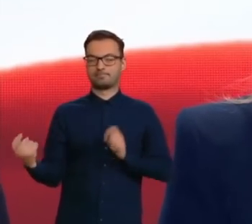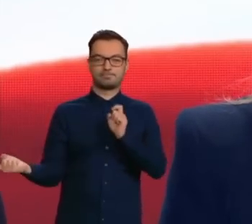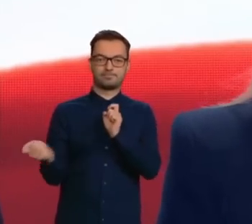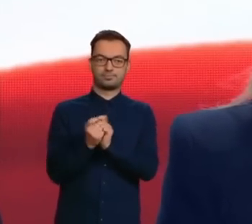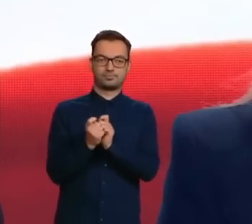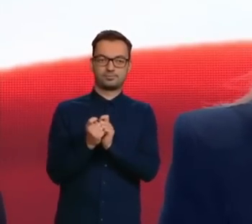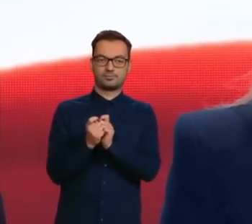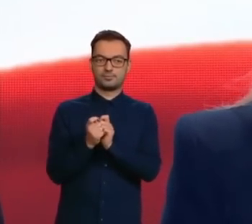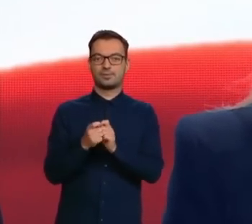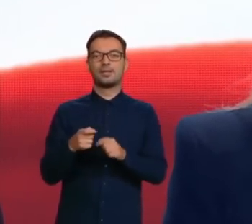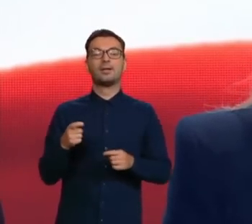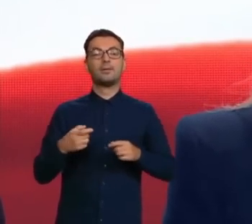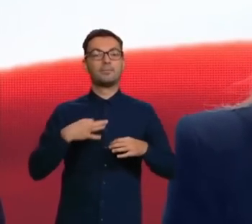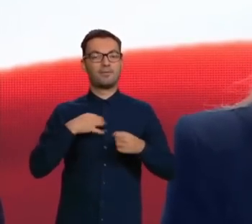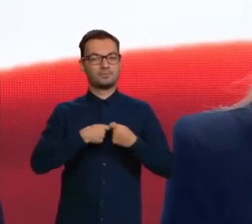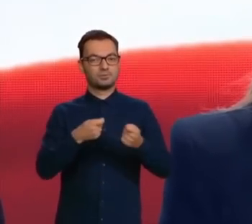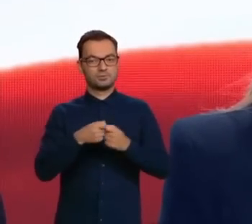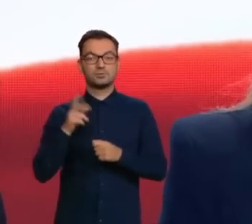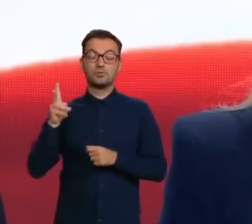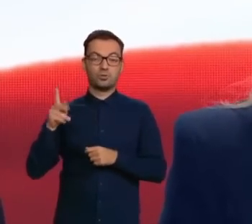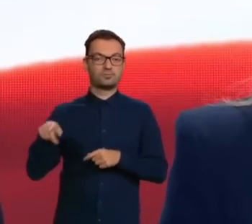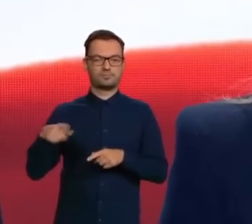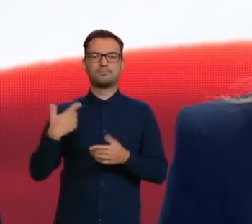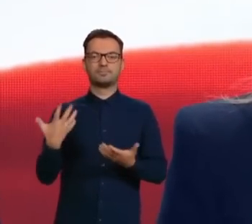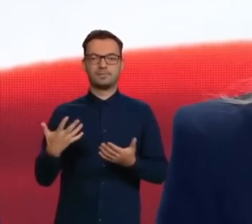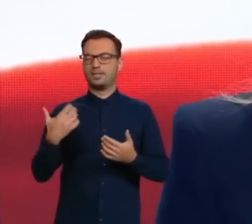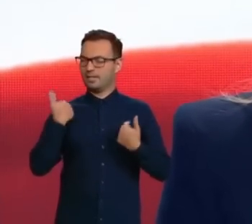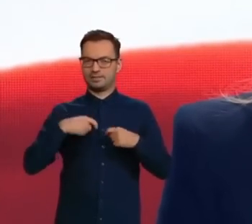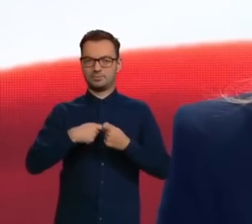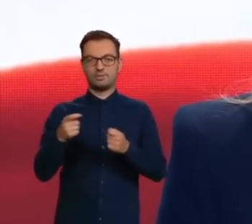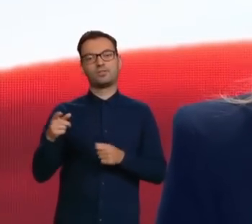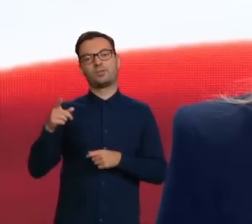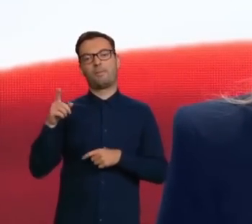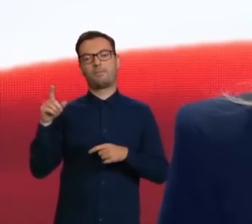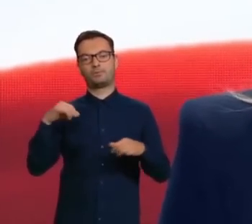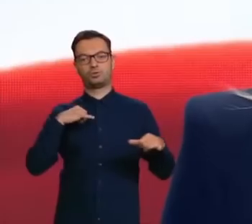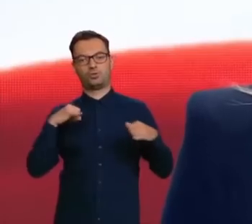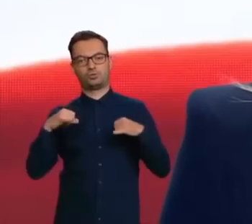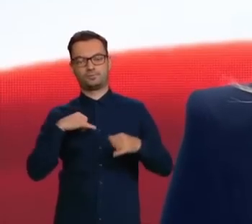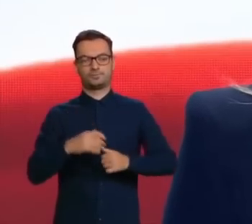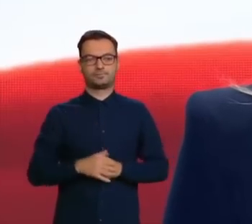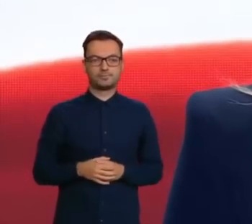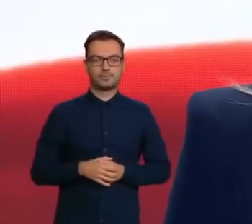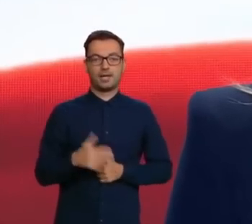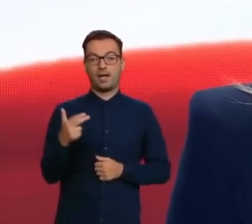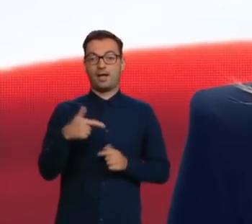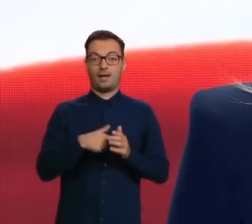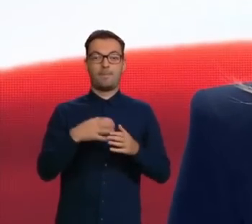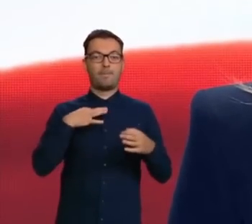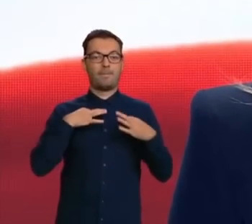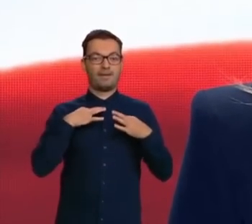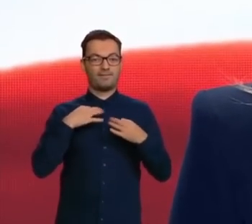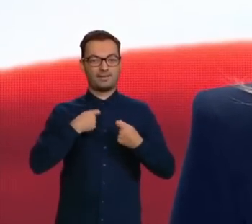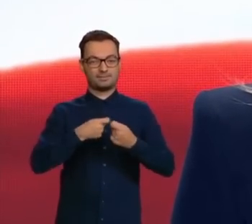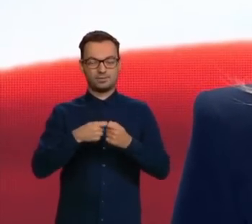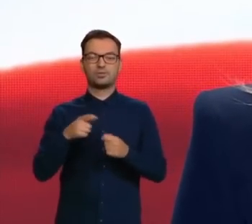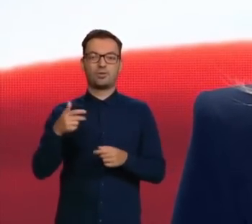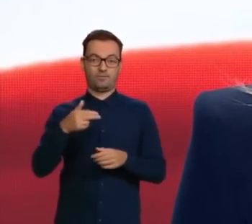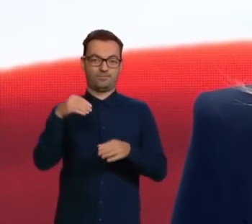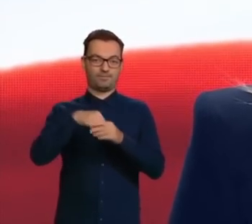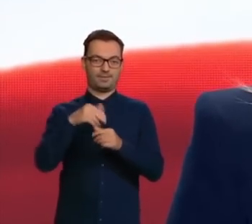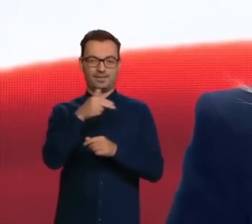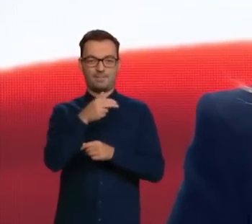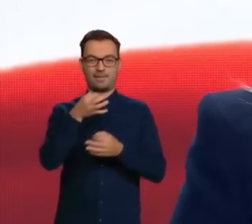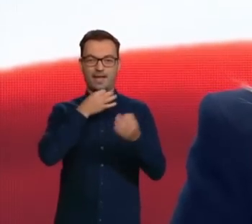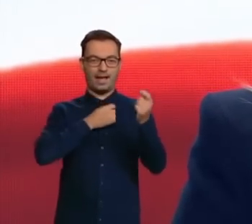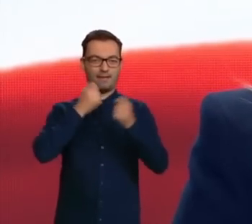te lasy tak, które prezentuje ugrupowanie takie rządowe. Dymy, bo nie ogarniam, że to jest jedno z pytań na debacie. O co chodzi? Jakie będzie